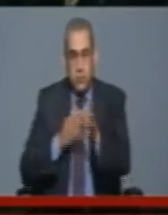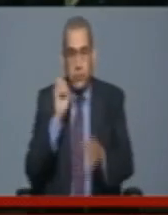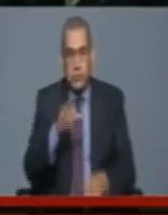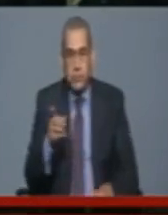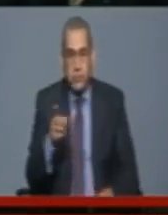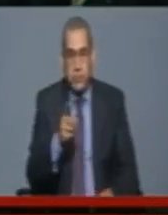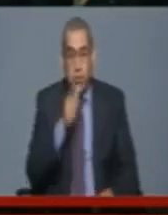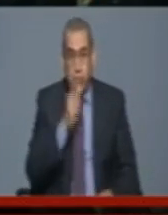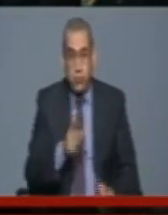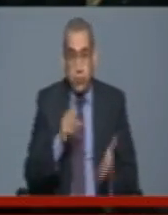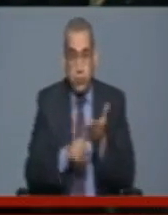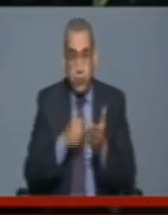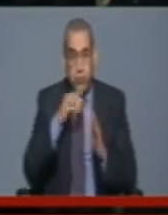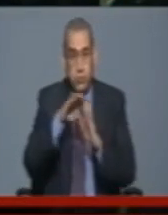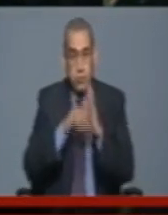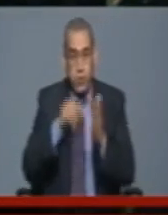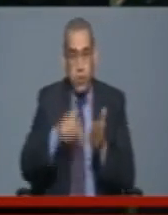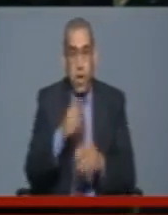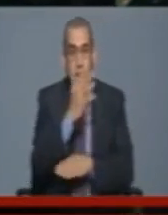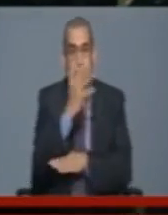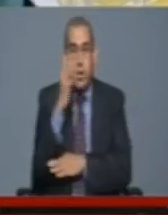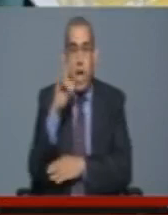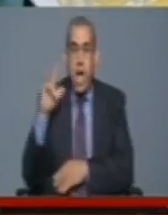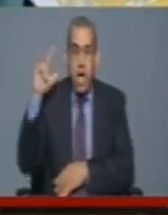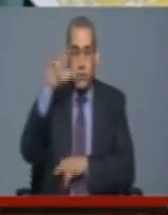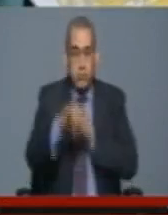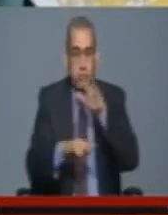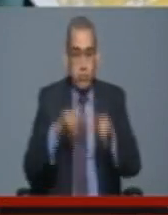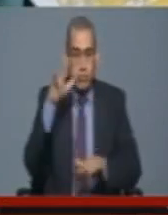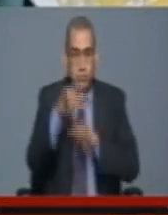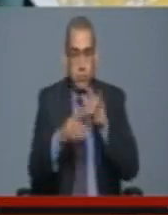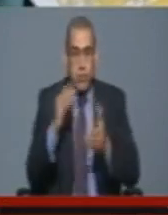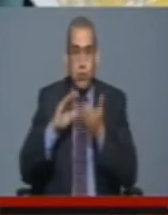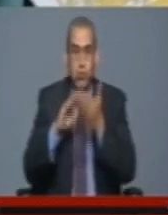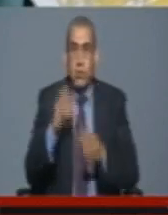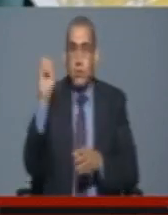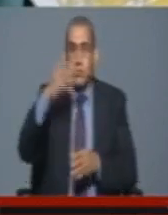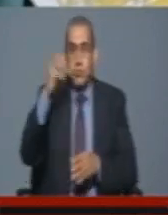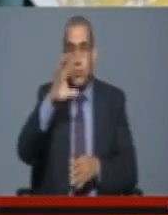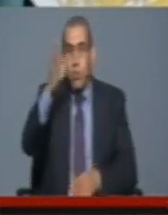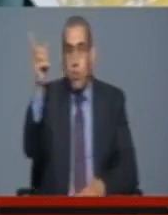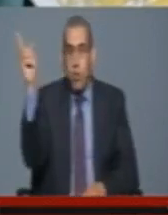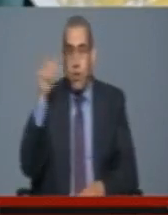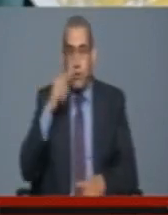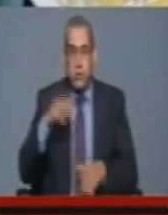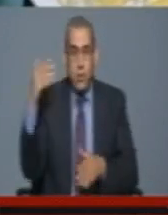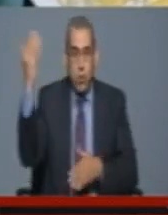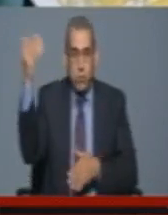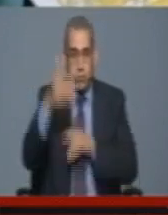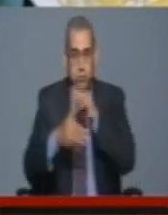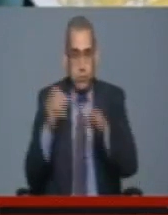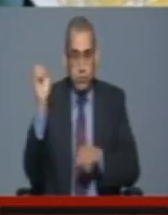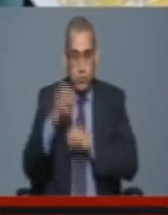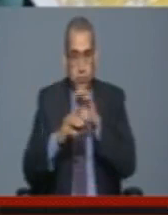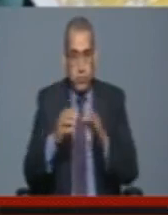كما خصصنا مطار العريش الدولي لاستقبال طائرات المساعدات القادمة من الخارج